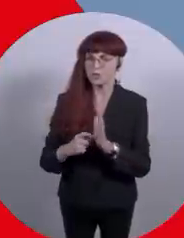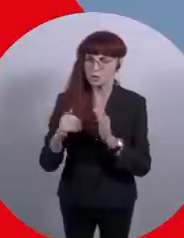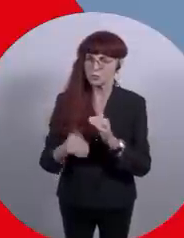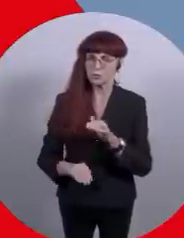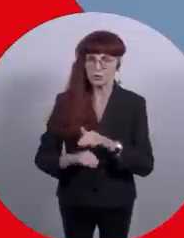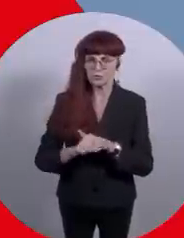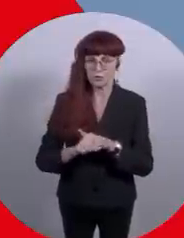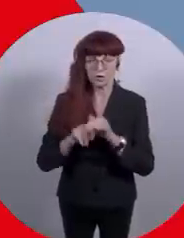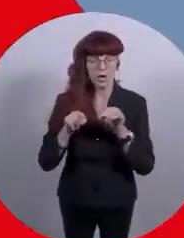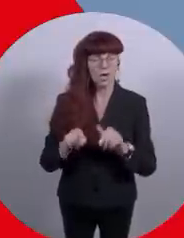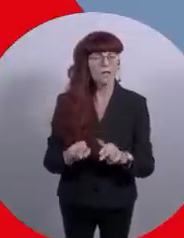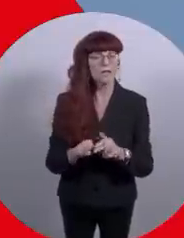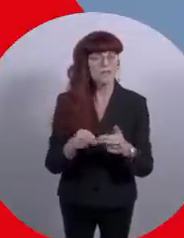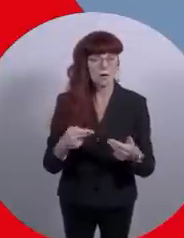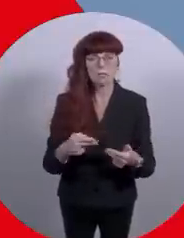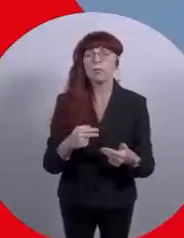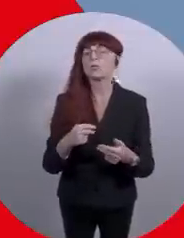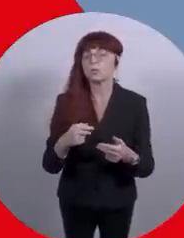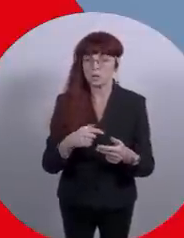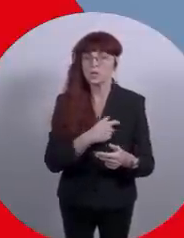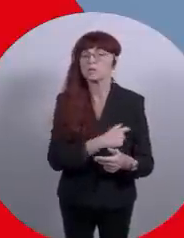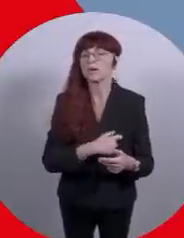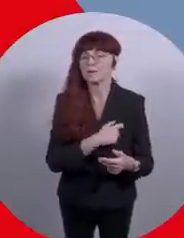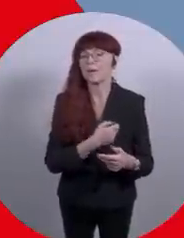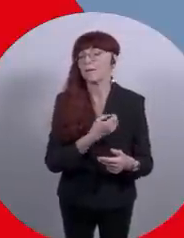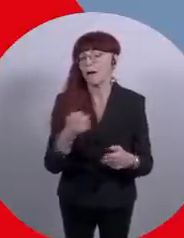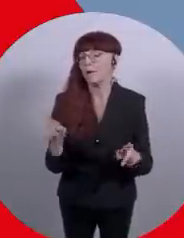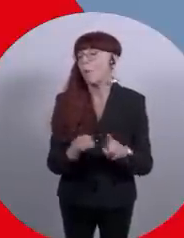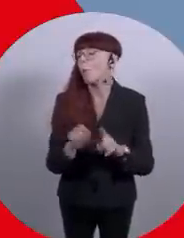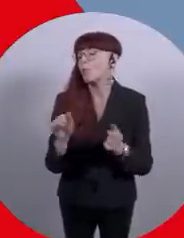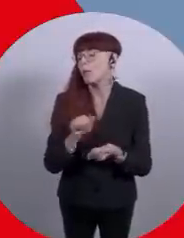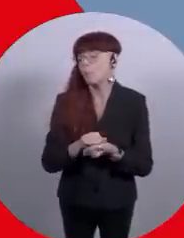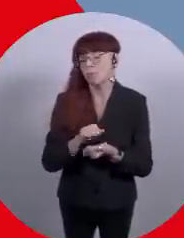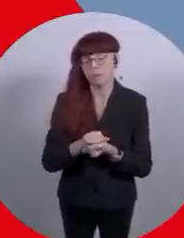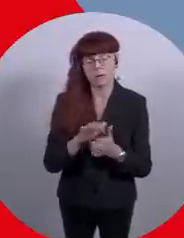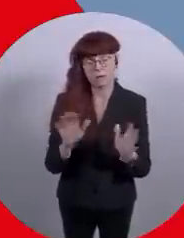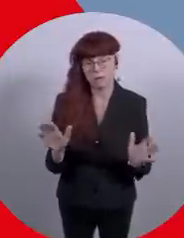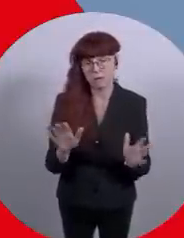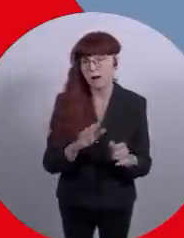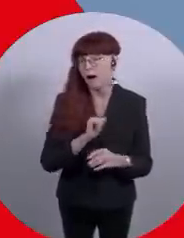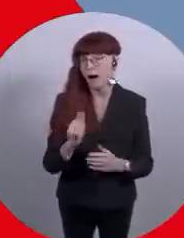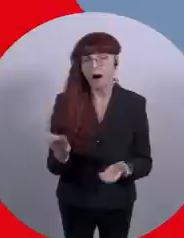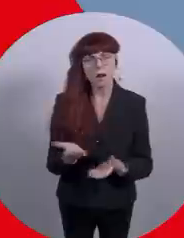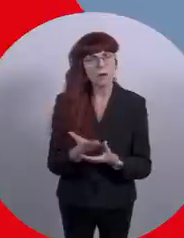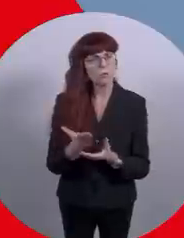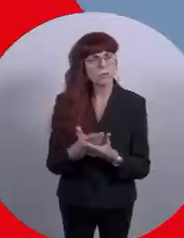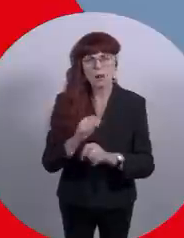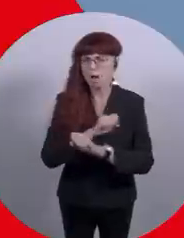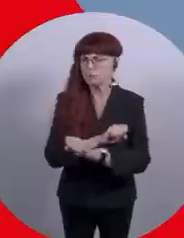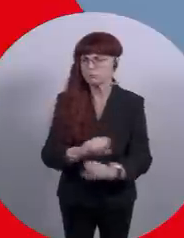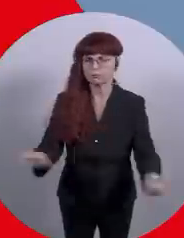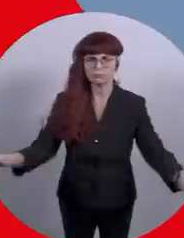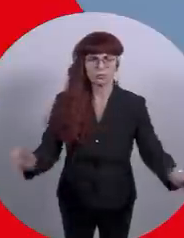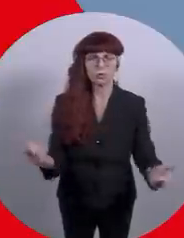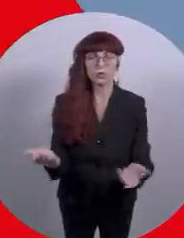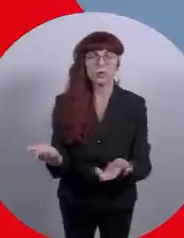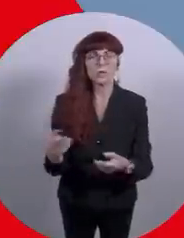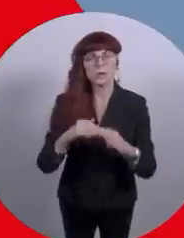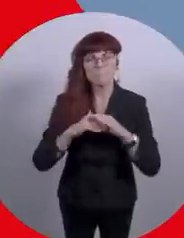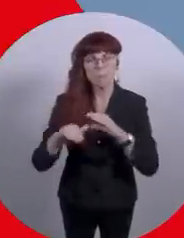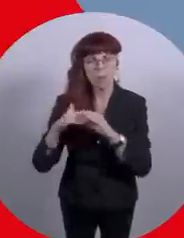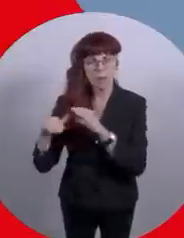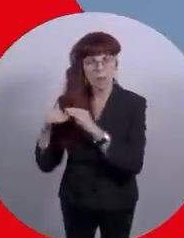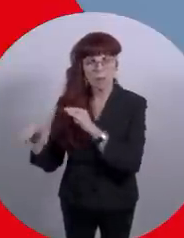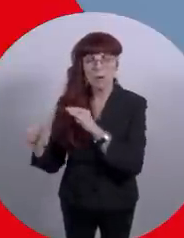wieder papierfrei durchgeführt alle Unterlagen sind ja den Delegierten per Mail zugegangen bzw